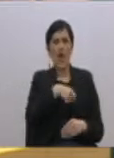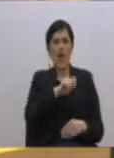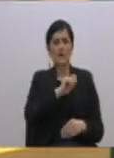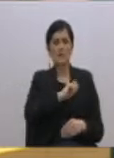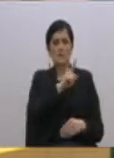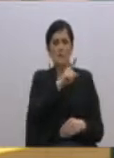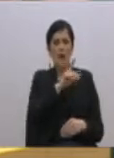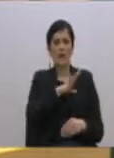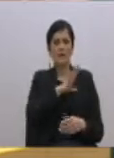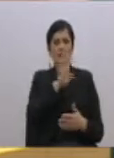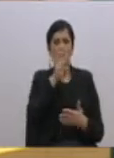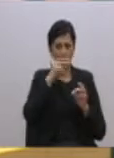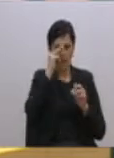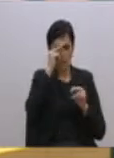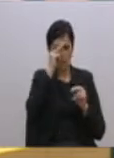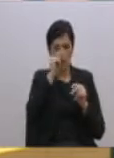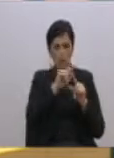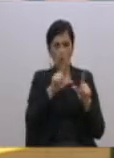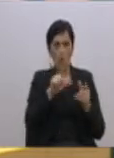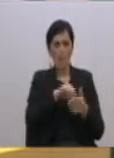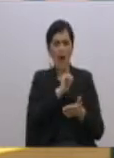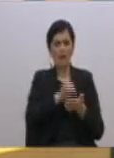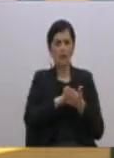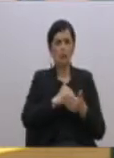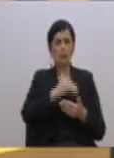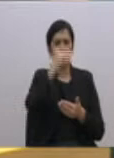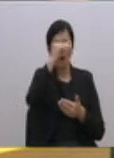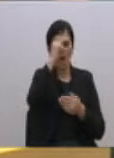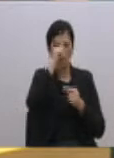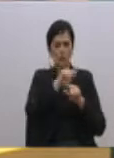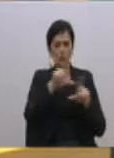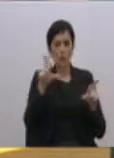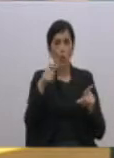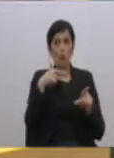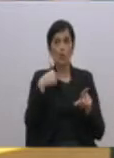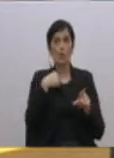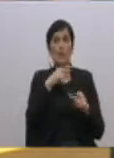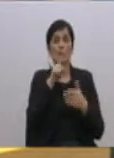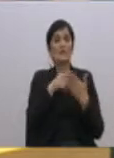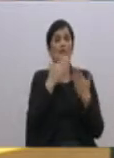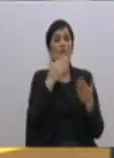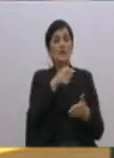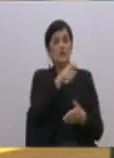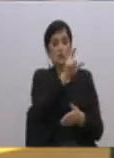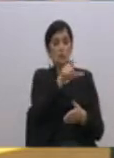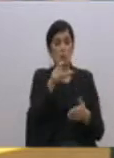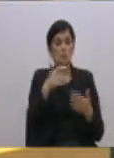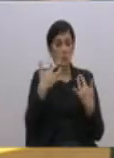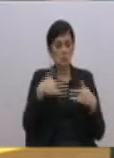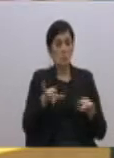barcelonaci, mosa marteta, scolaci. Ce ne pitre, drum, da, am taure, se schalfi, am scolas.